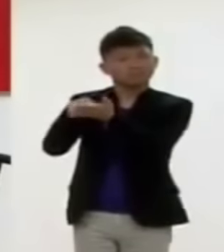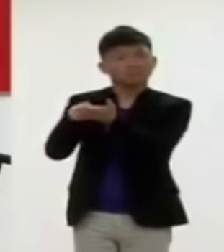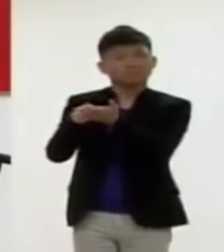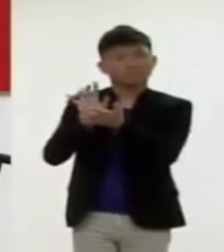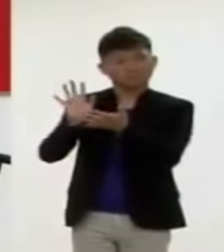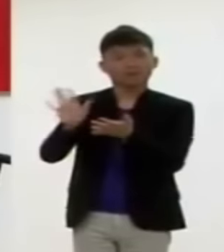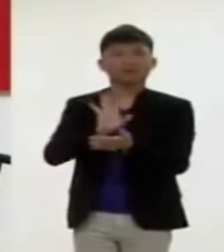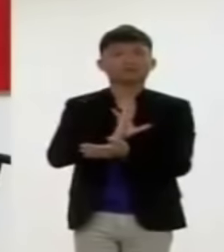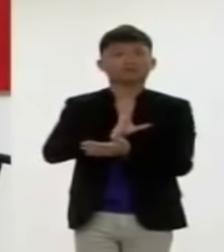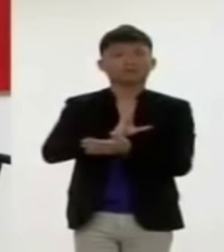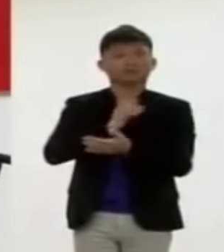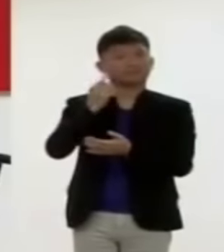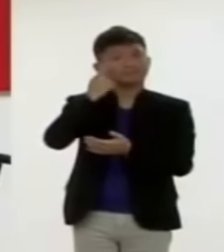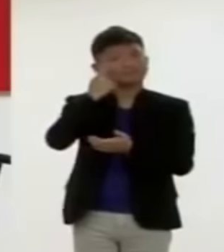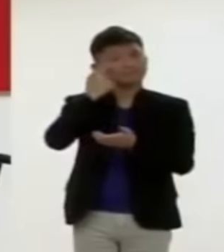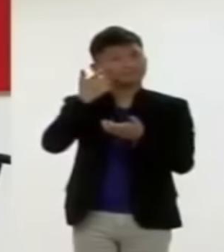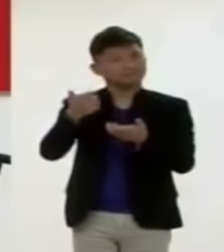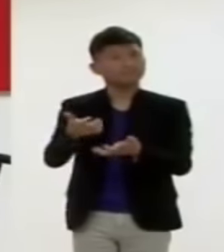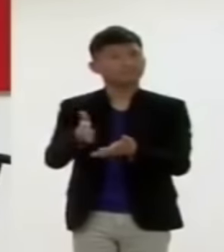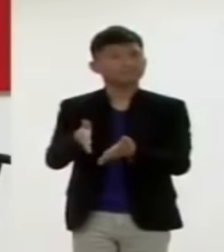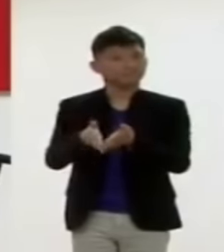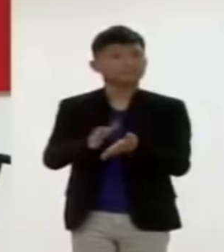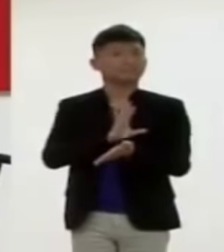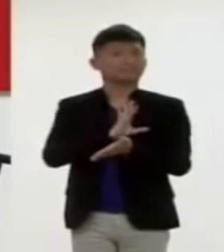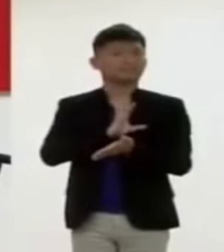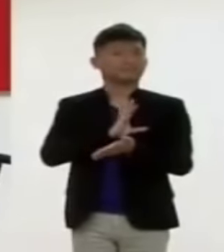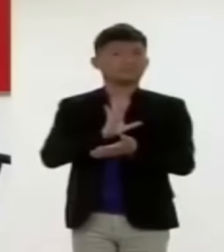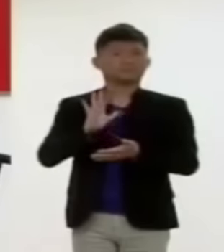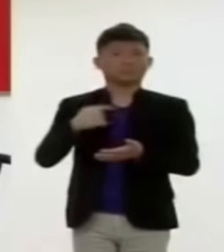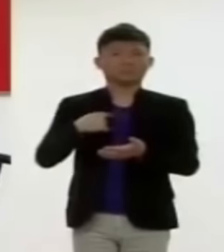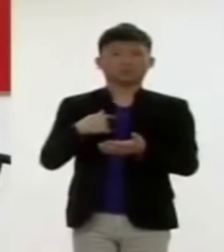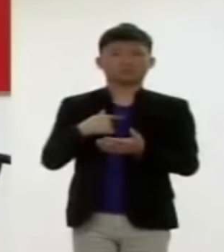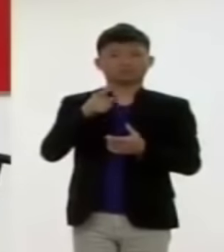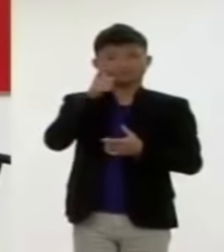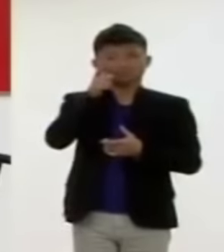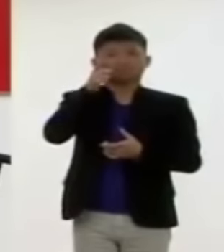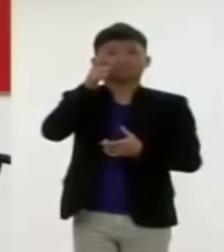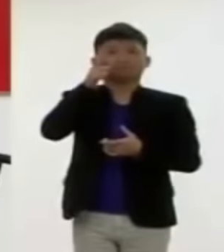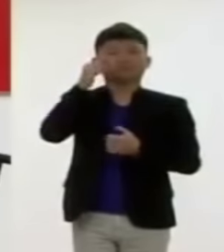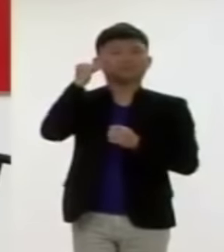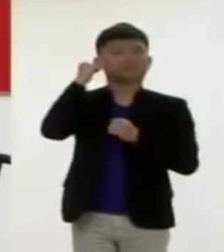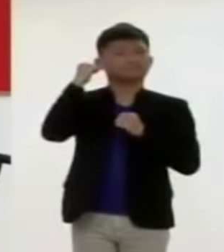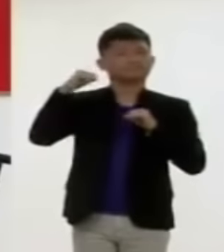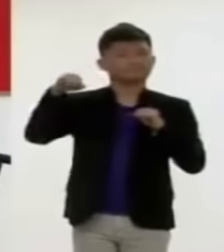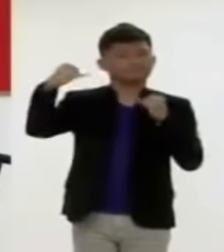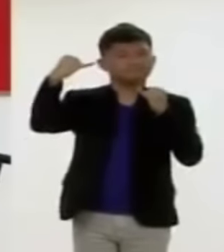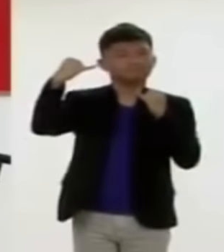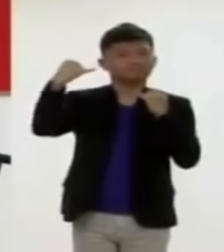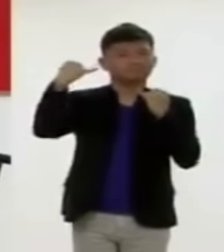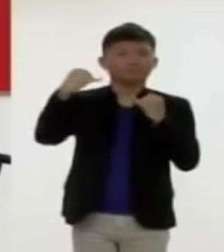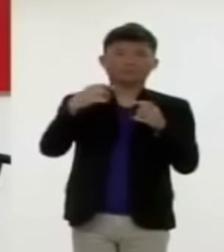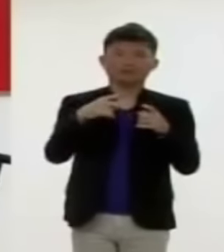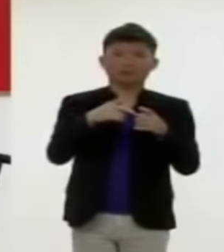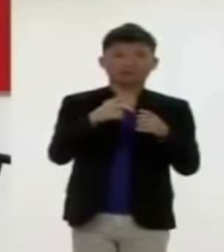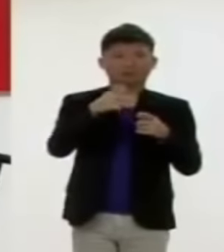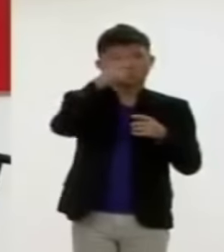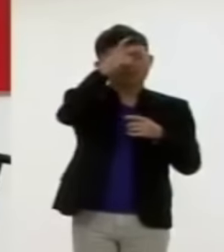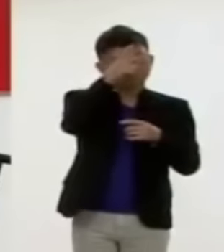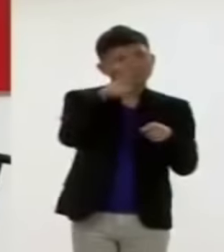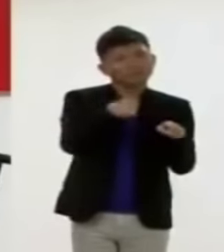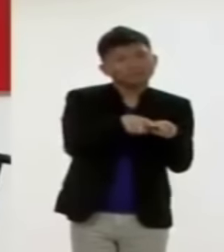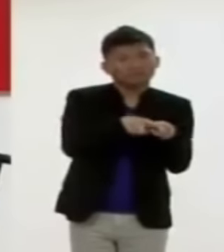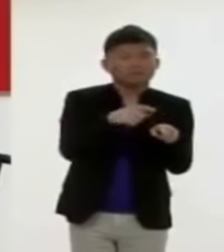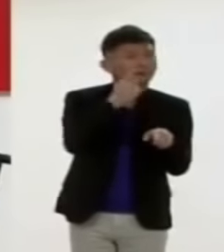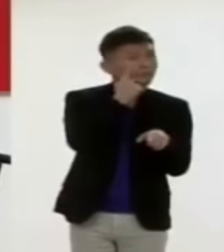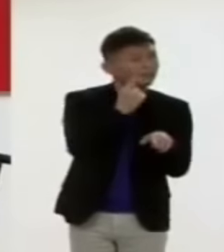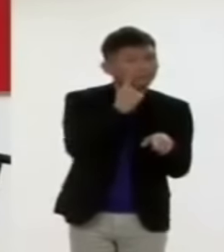权益跟尊严，我打死不退，我就是跟警政署抗争，我觉得小警员太可怜。第二件事，